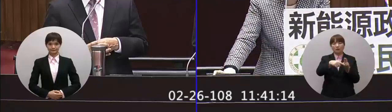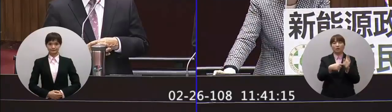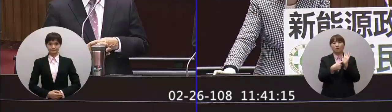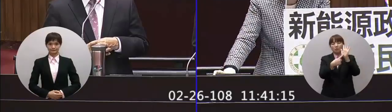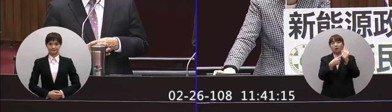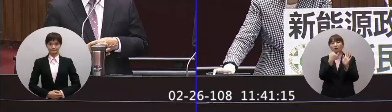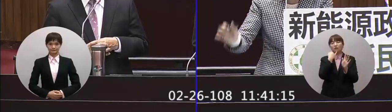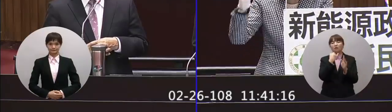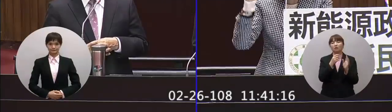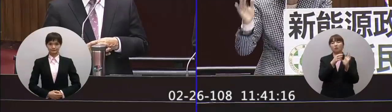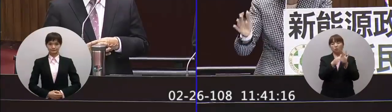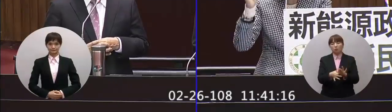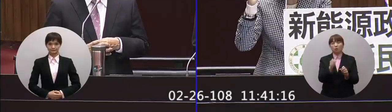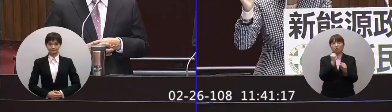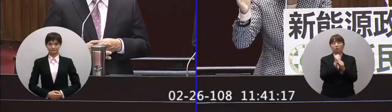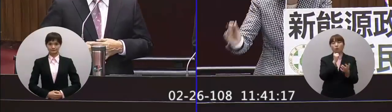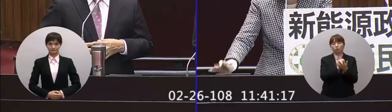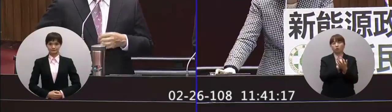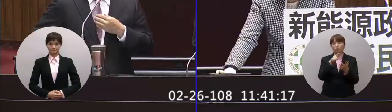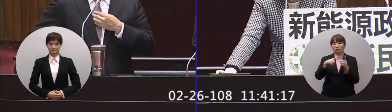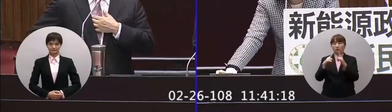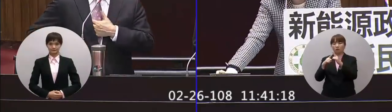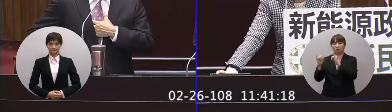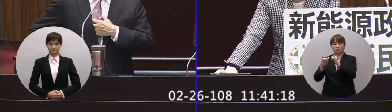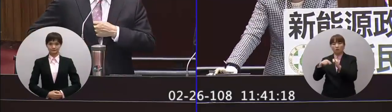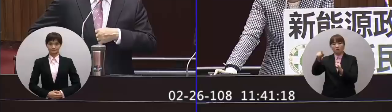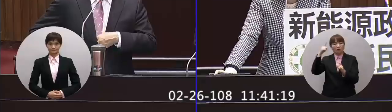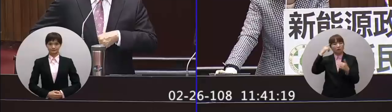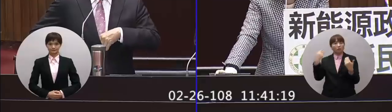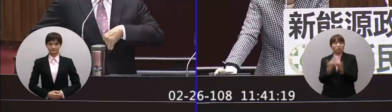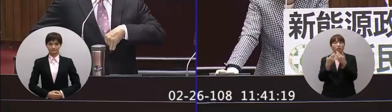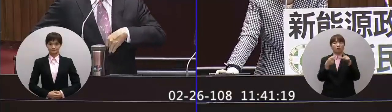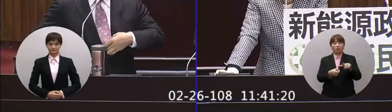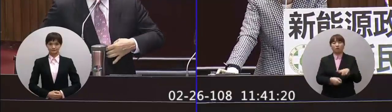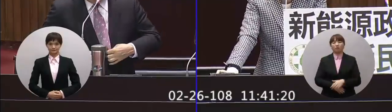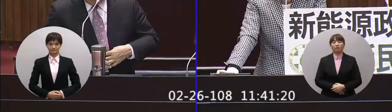去，这样子真的是跟民意公然作对啊。院长，